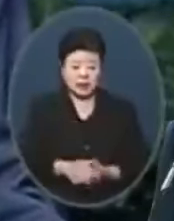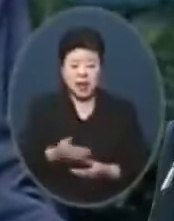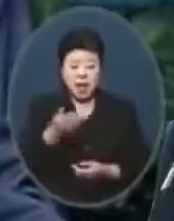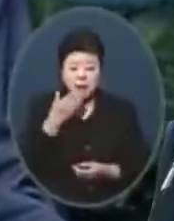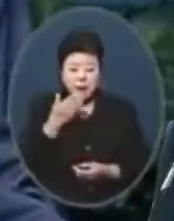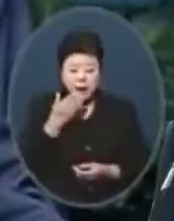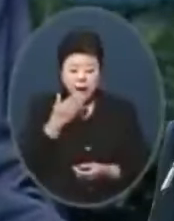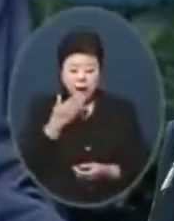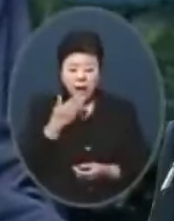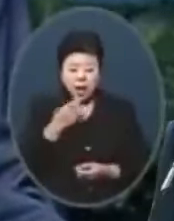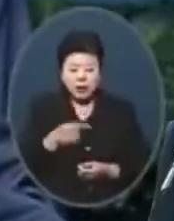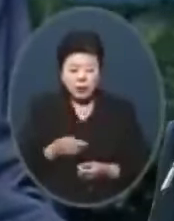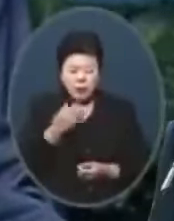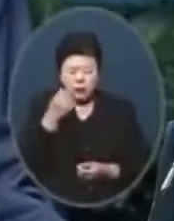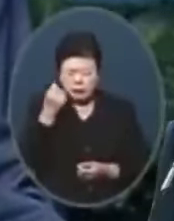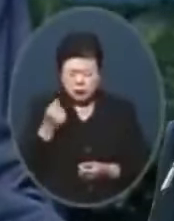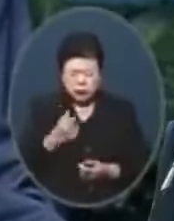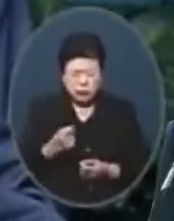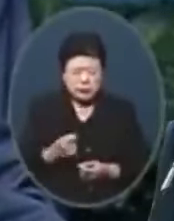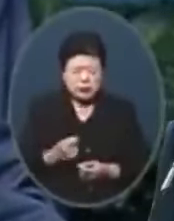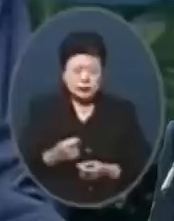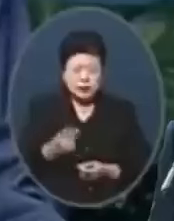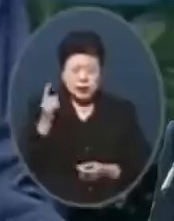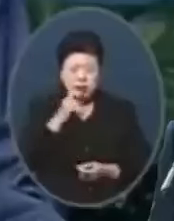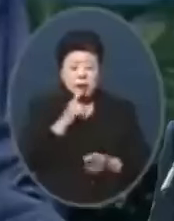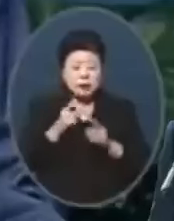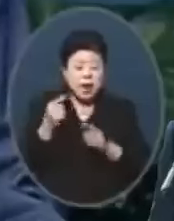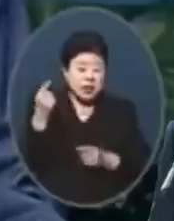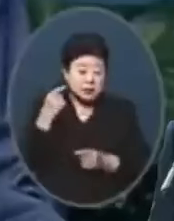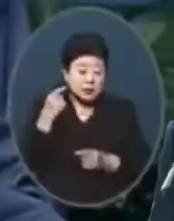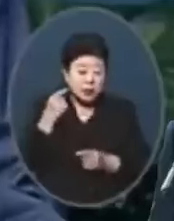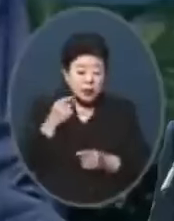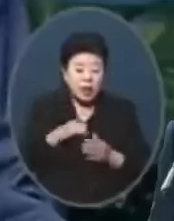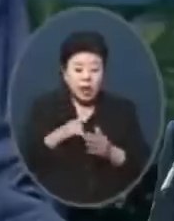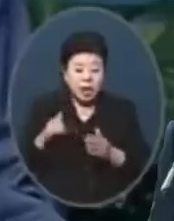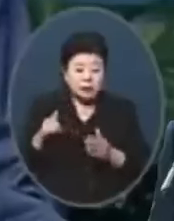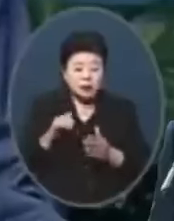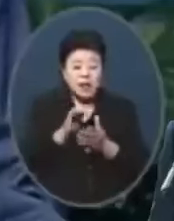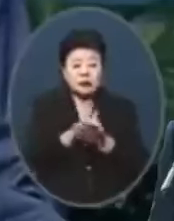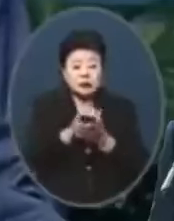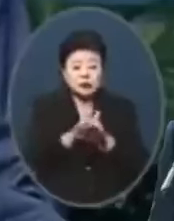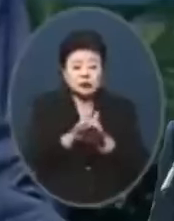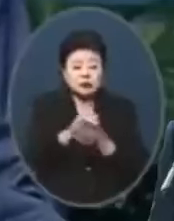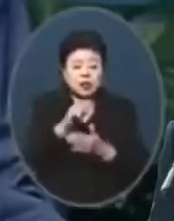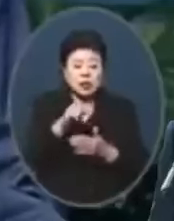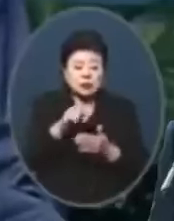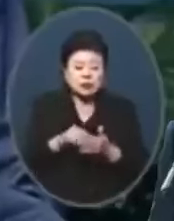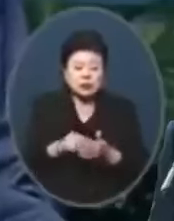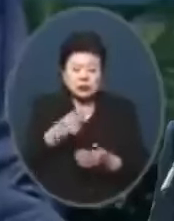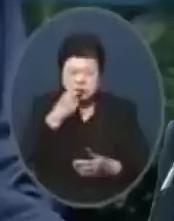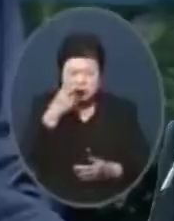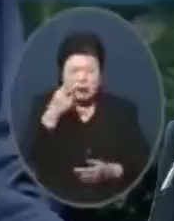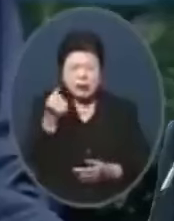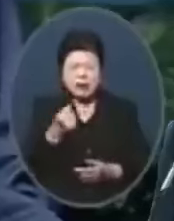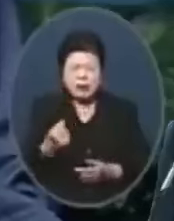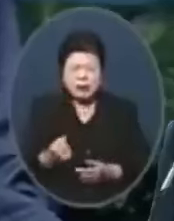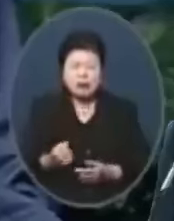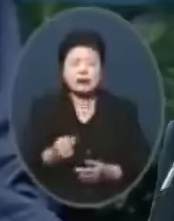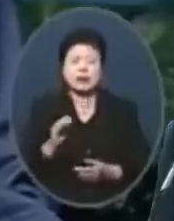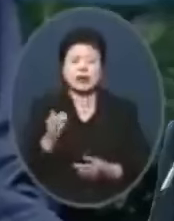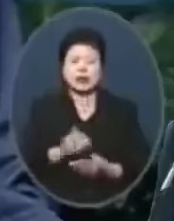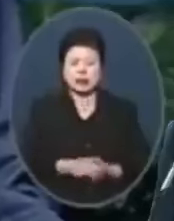밥풀이 욕을 먹어 썩어버린 것처럼 우리의 나쁜 말을 듣고 가족이나 친구들의 속이 다 썩어버린